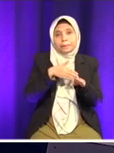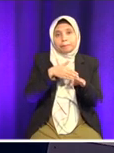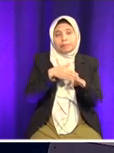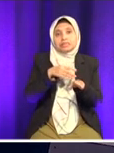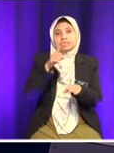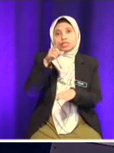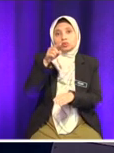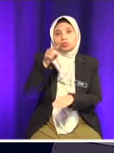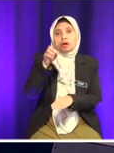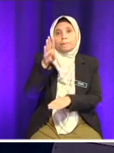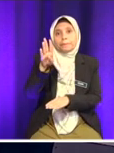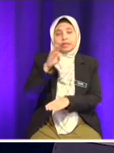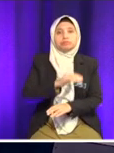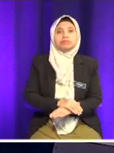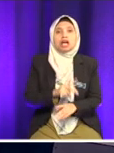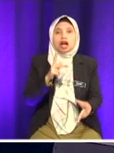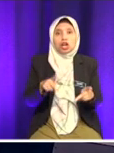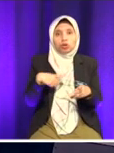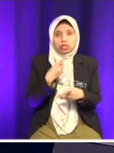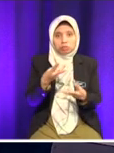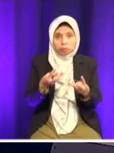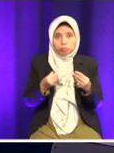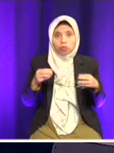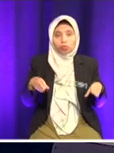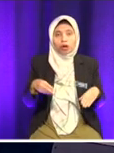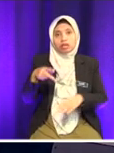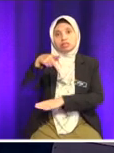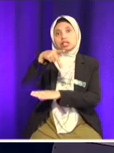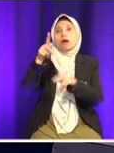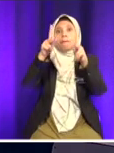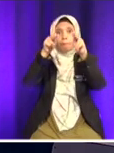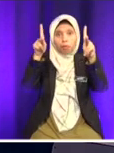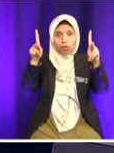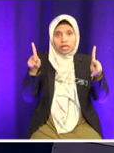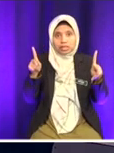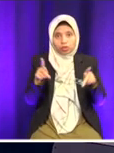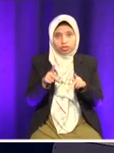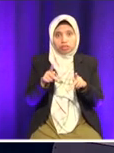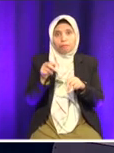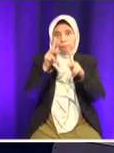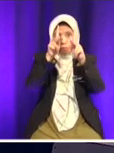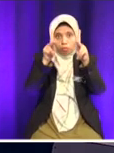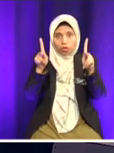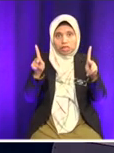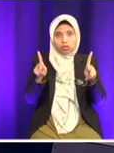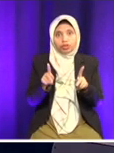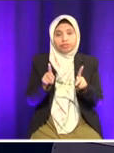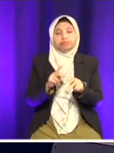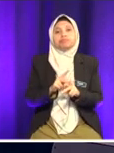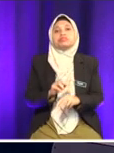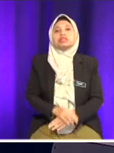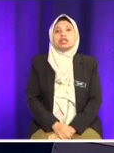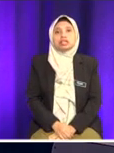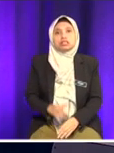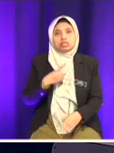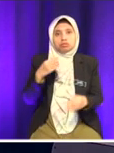Wih Oke kalau lagi kena buat Polygon contohnya kita ada titik e kemudian kita pilih sambung dengan titik